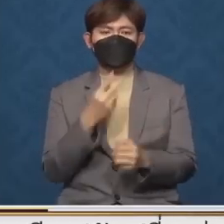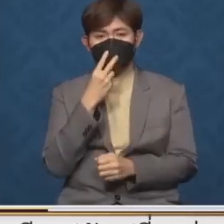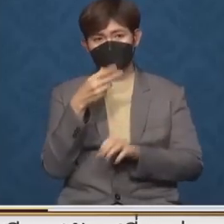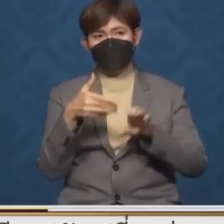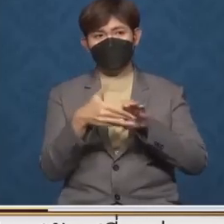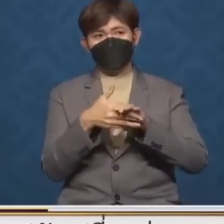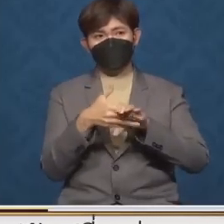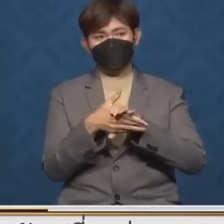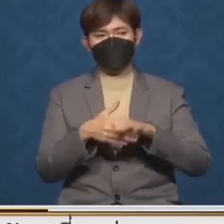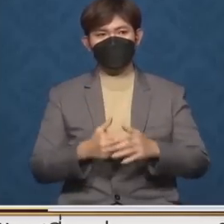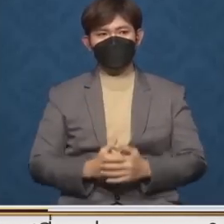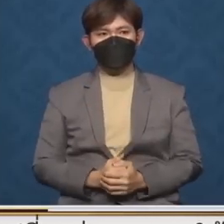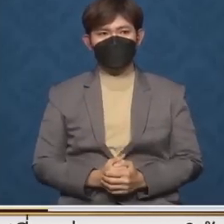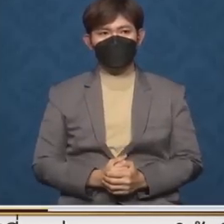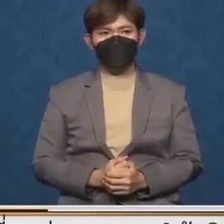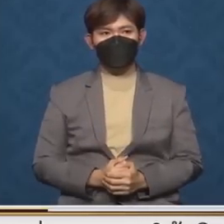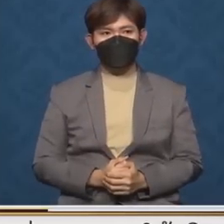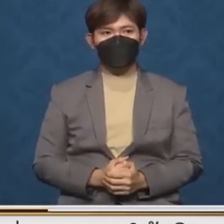บ